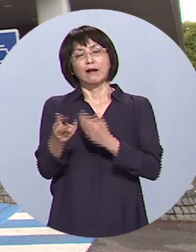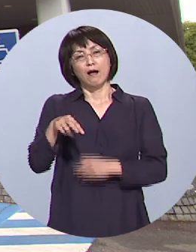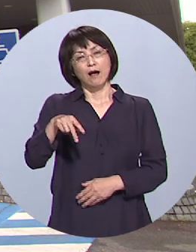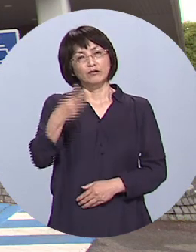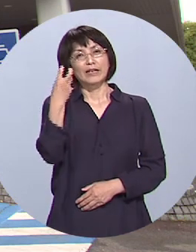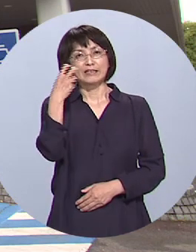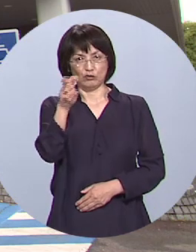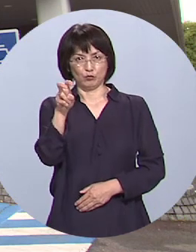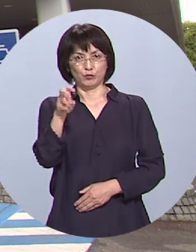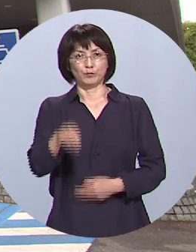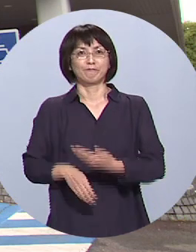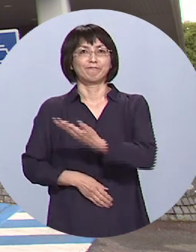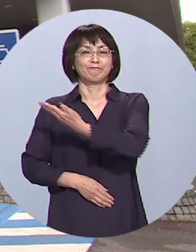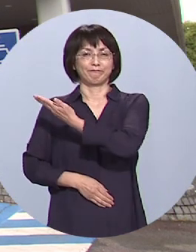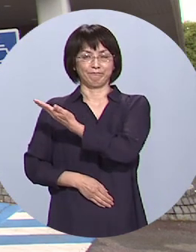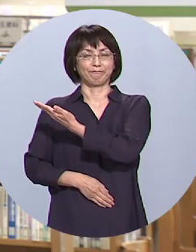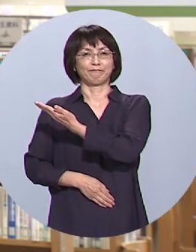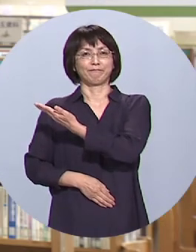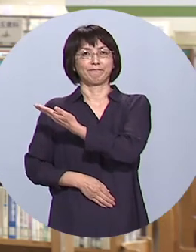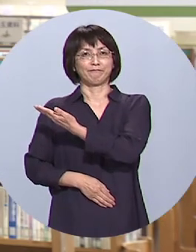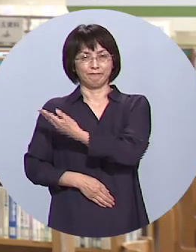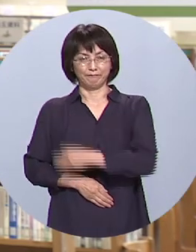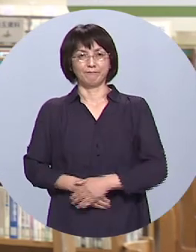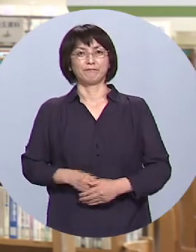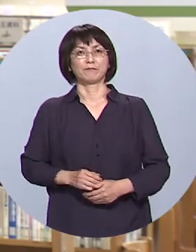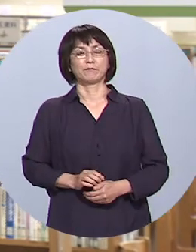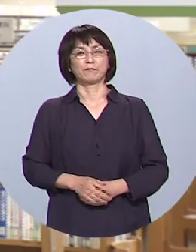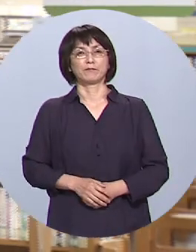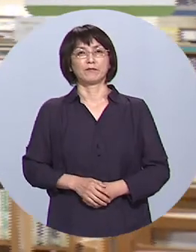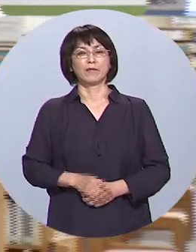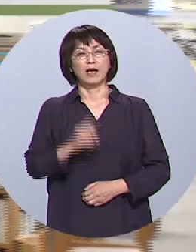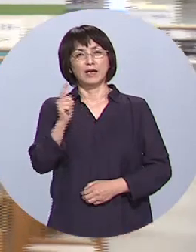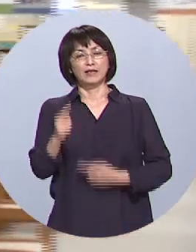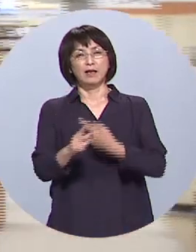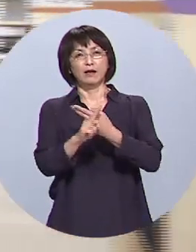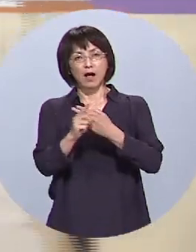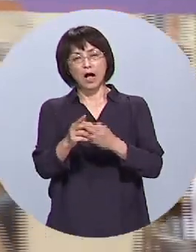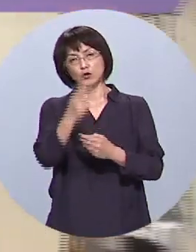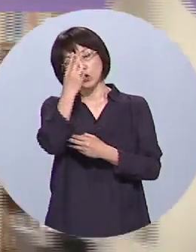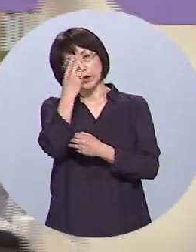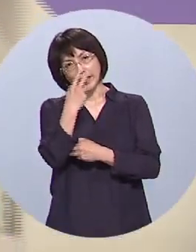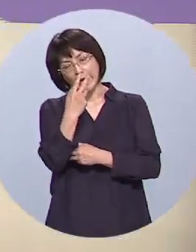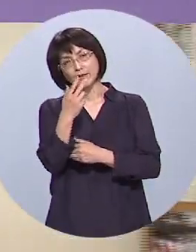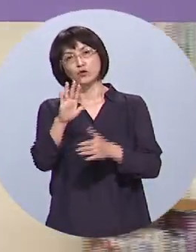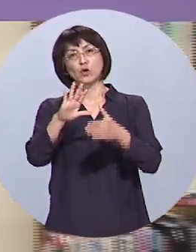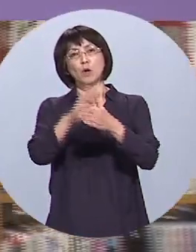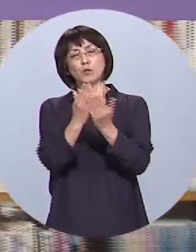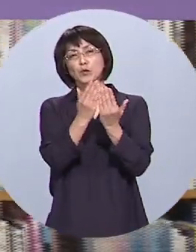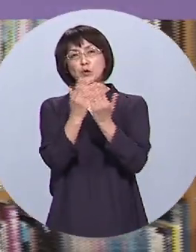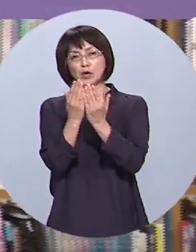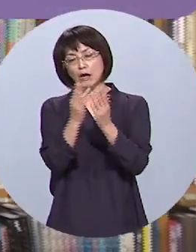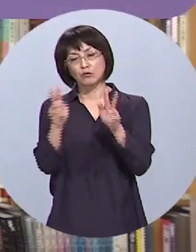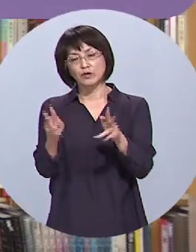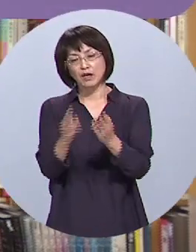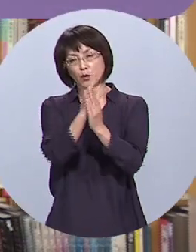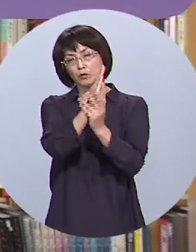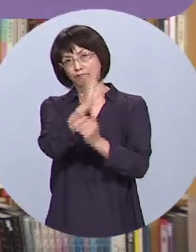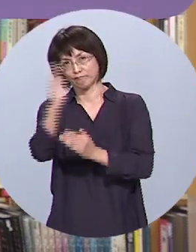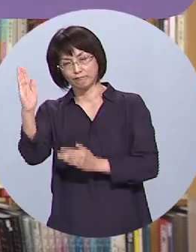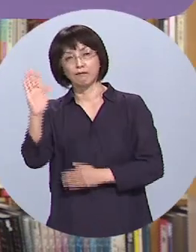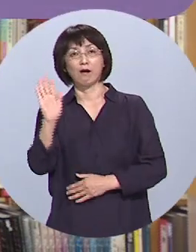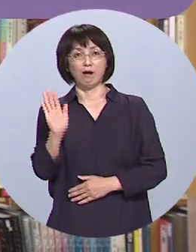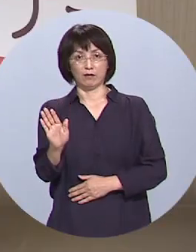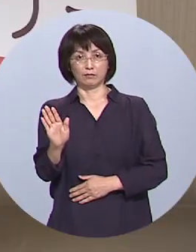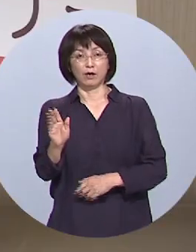ある県立久喜図書館。自然科学や芸術、文学といった専門分野の蔵書を集めている